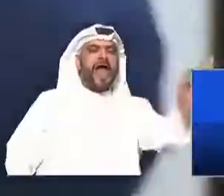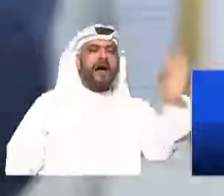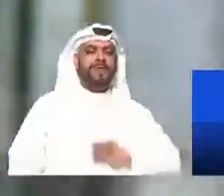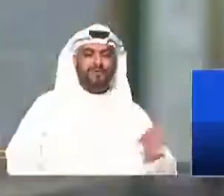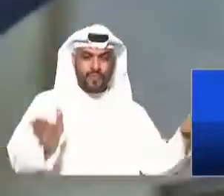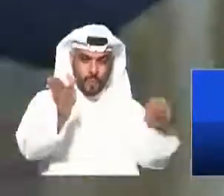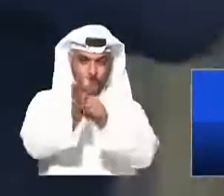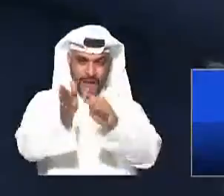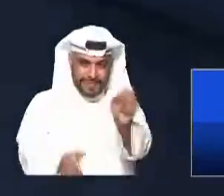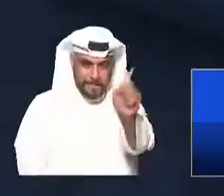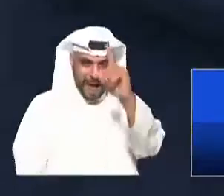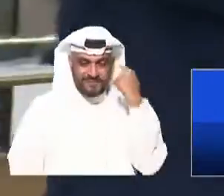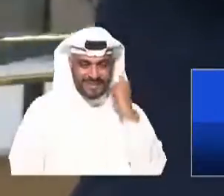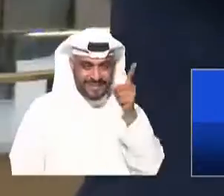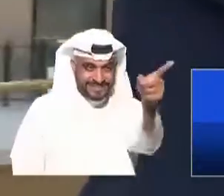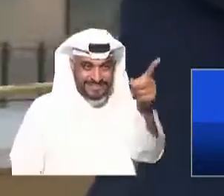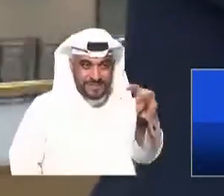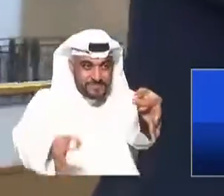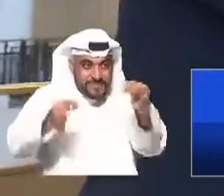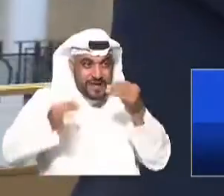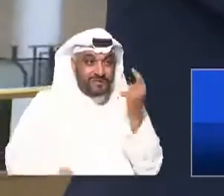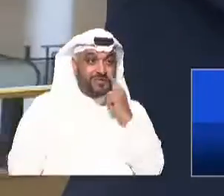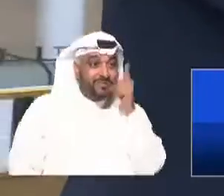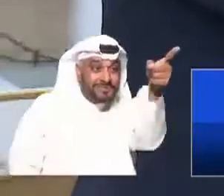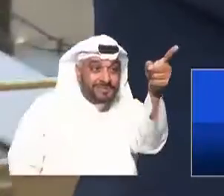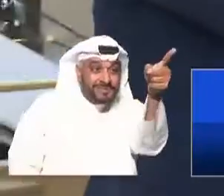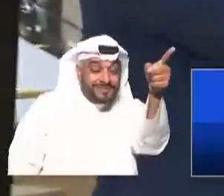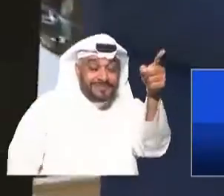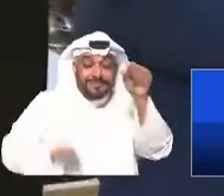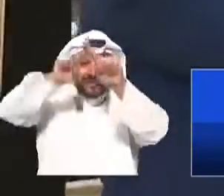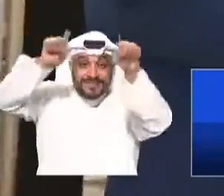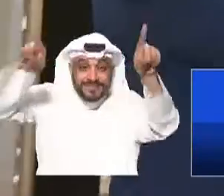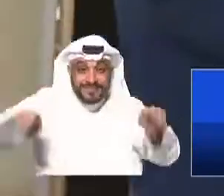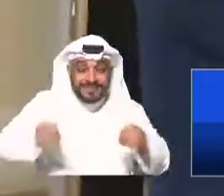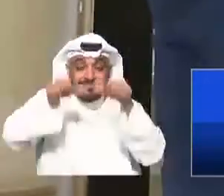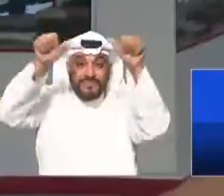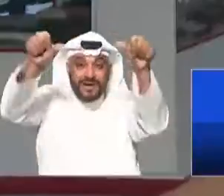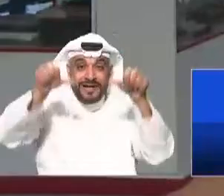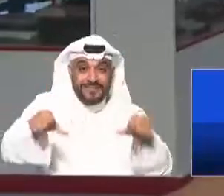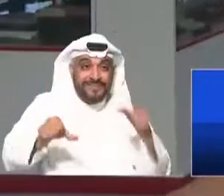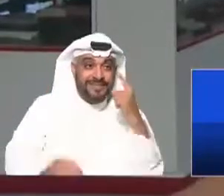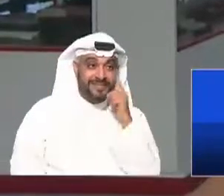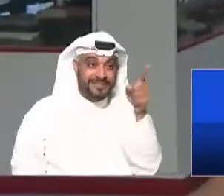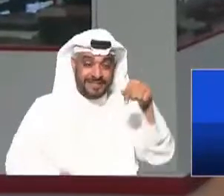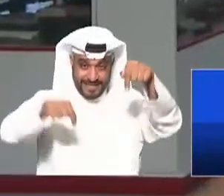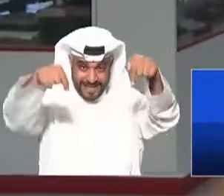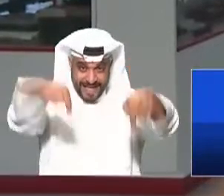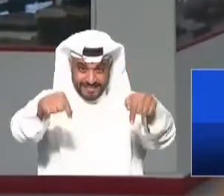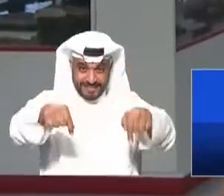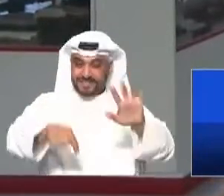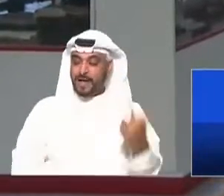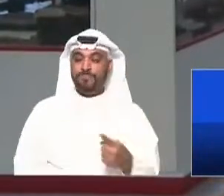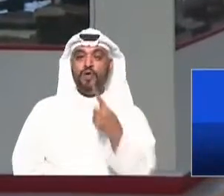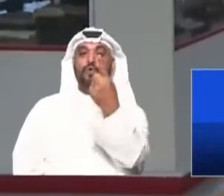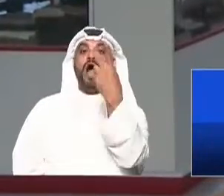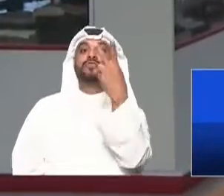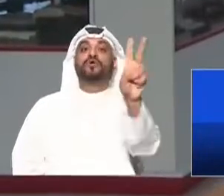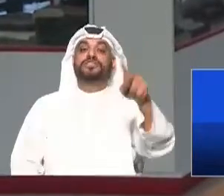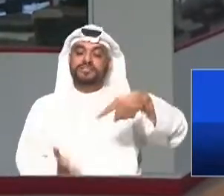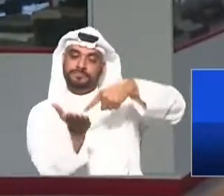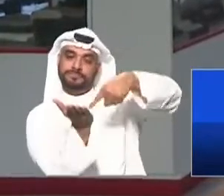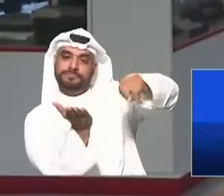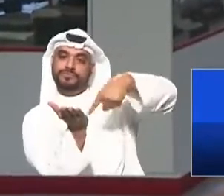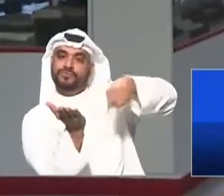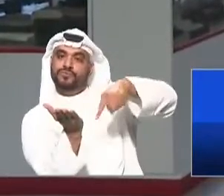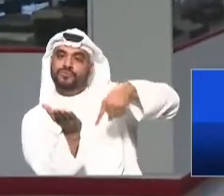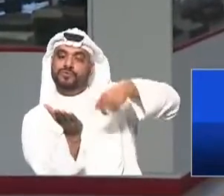التجارية وضرورة الالتزام بتواجد التراخيص. حصلت الأسبوع 21 محضر